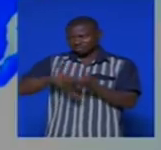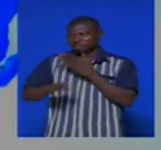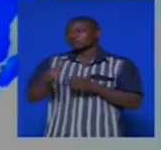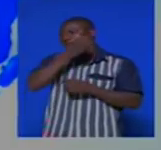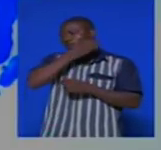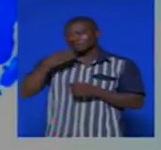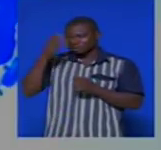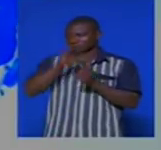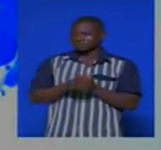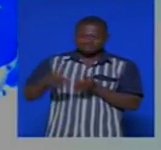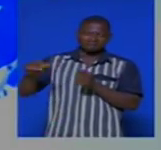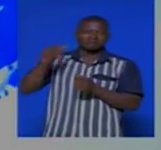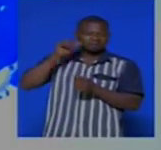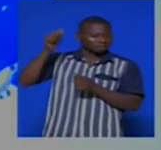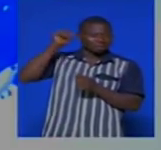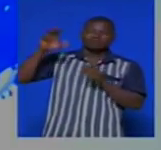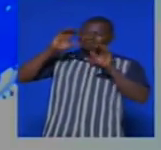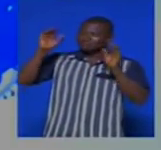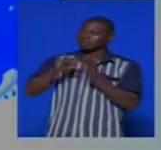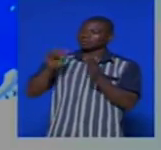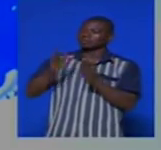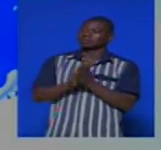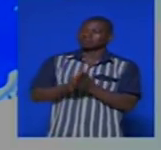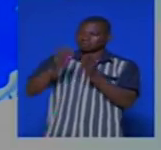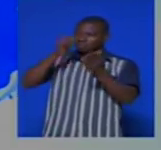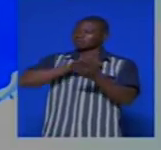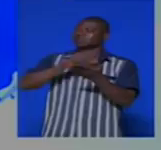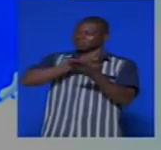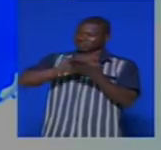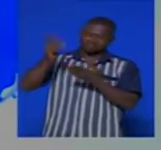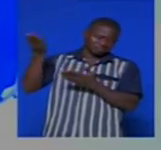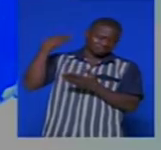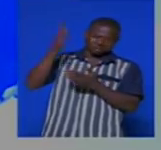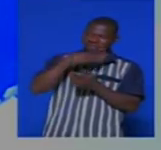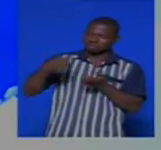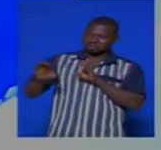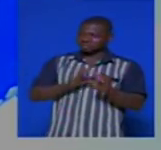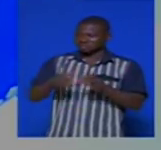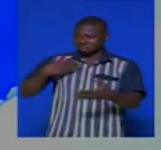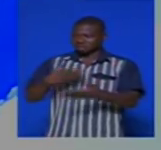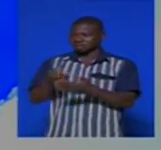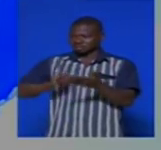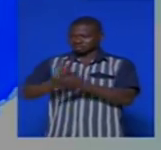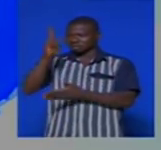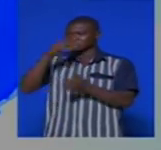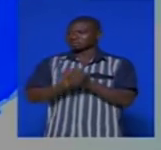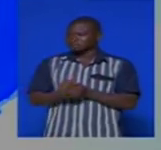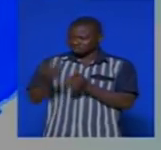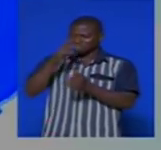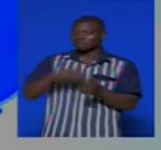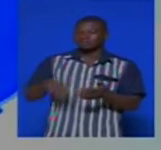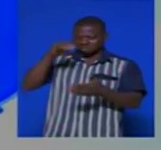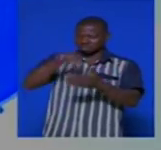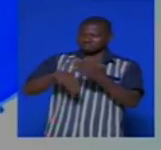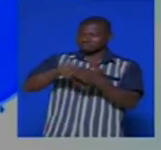à Bougandé et a permis aux producteurs de l'Est de bénéficier de communications sur l'accès et l'utilisation des intrants de qualité. La foire s'est penchée